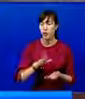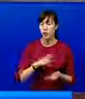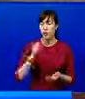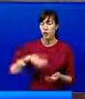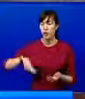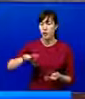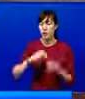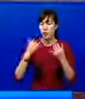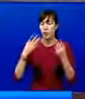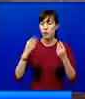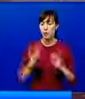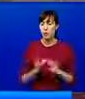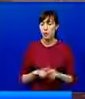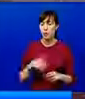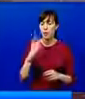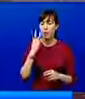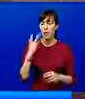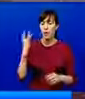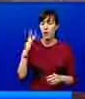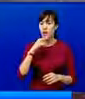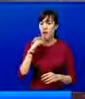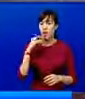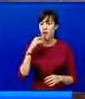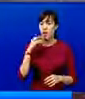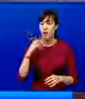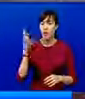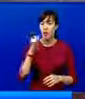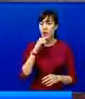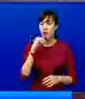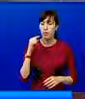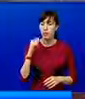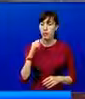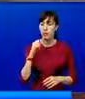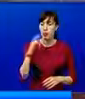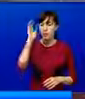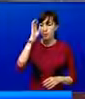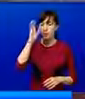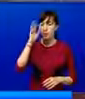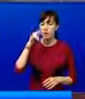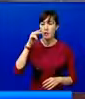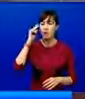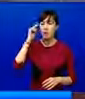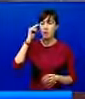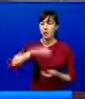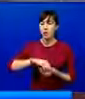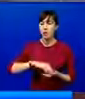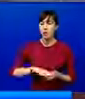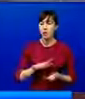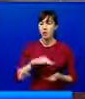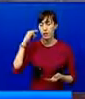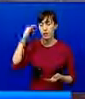күнде СНГ бойынша Россияда, Белоруссияда, Өзбекистанда, Қырғызстанда регистрация өткен,